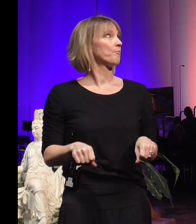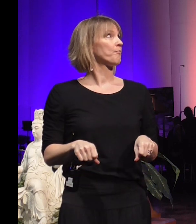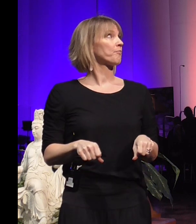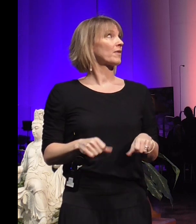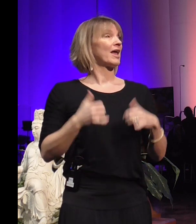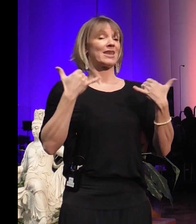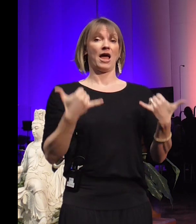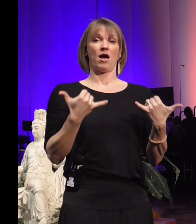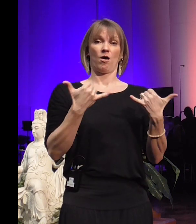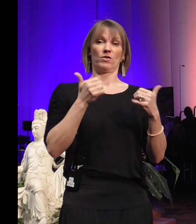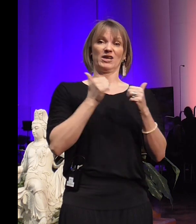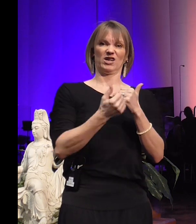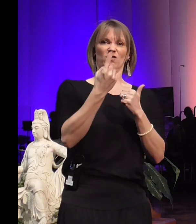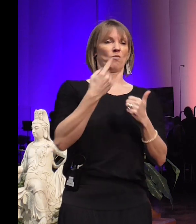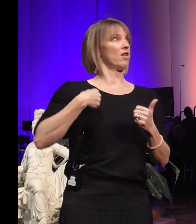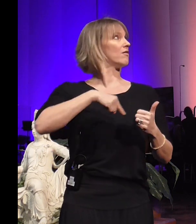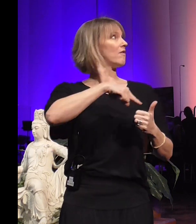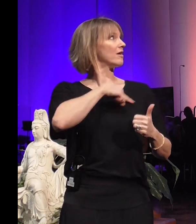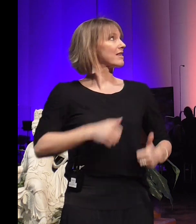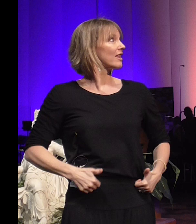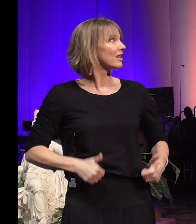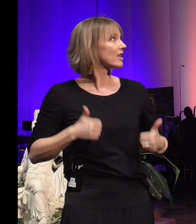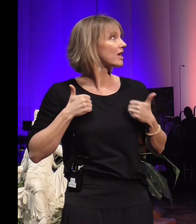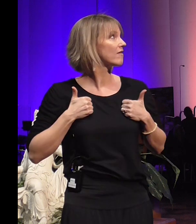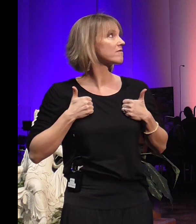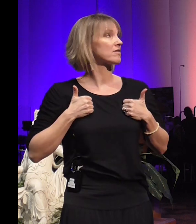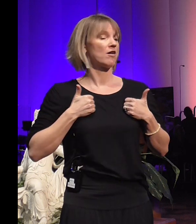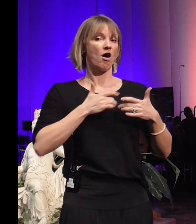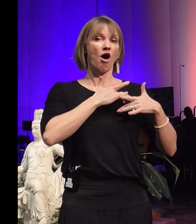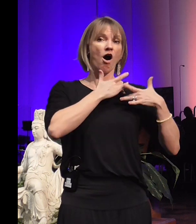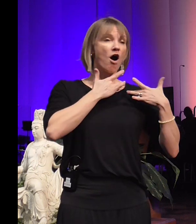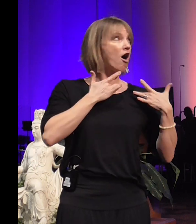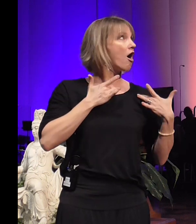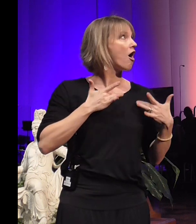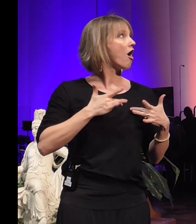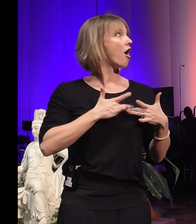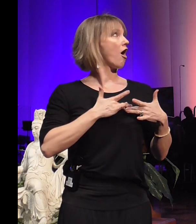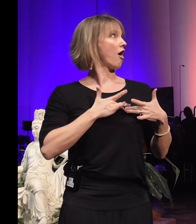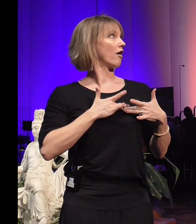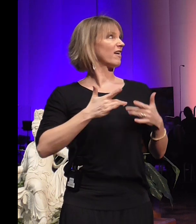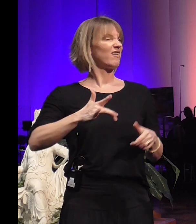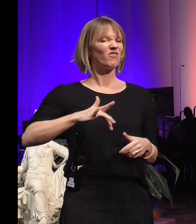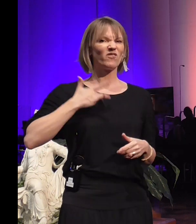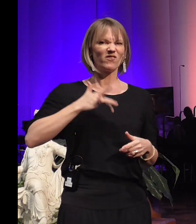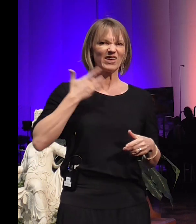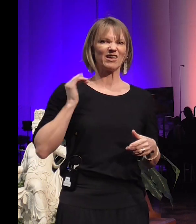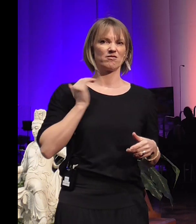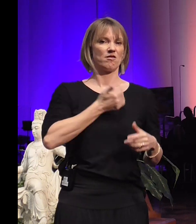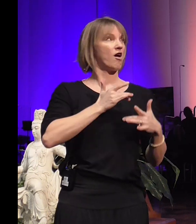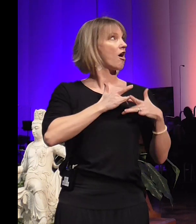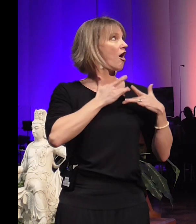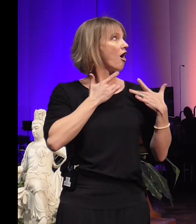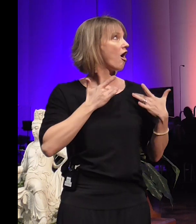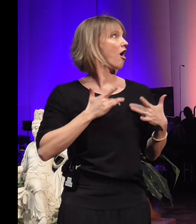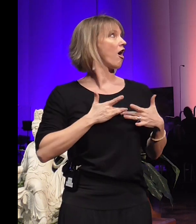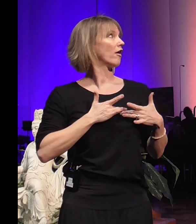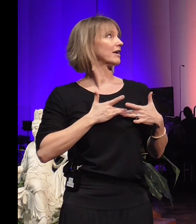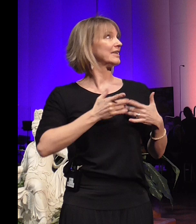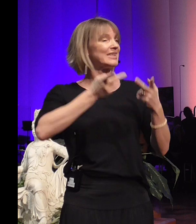Кожен із нас живе своїм серцем, відчуває серцем, бачить